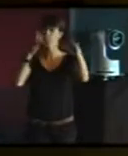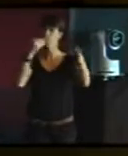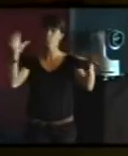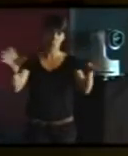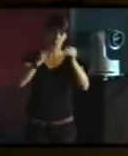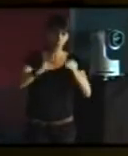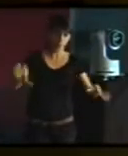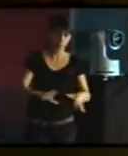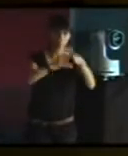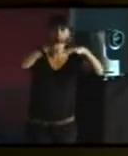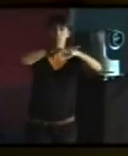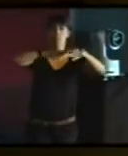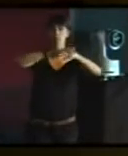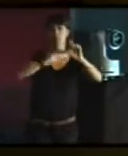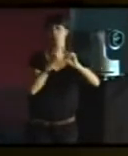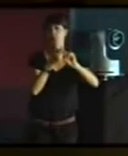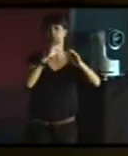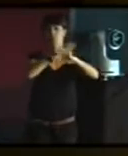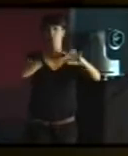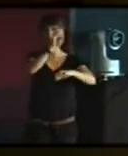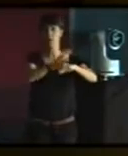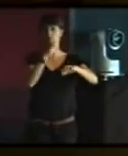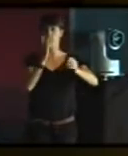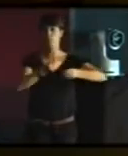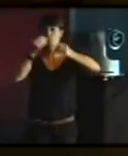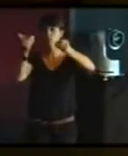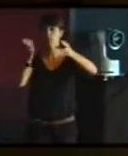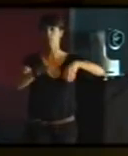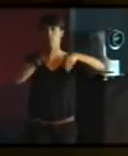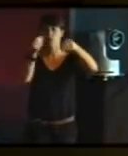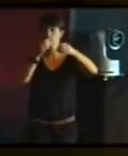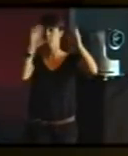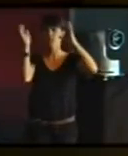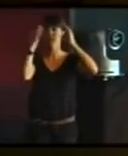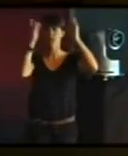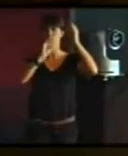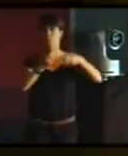va poser des questions, c'est là où un bâtiment est réussi. Surtout quand on parle de culture